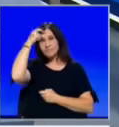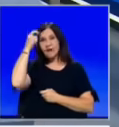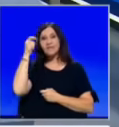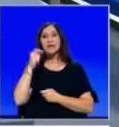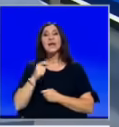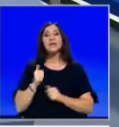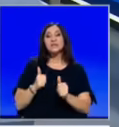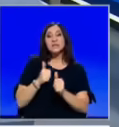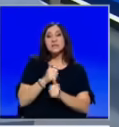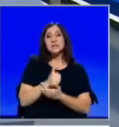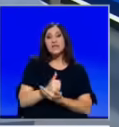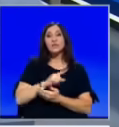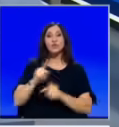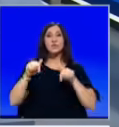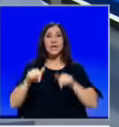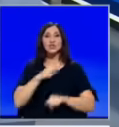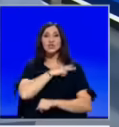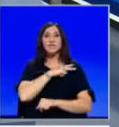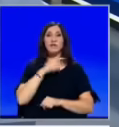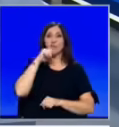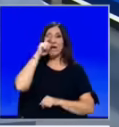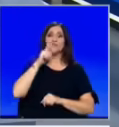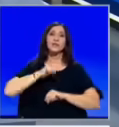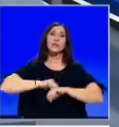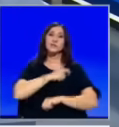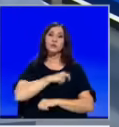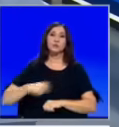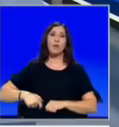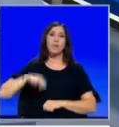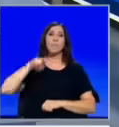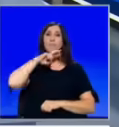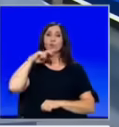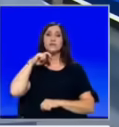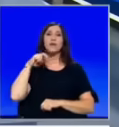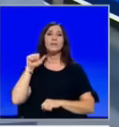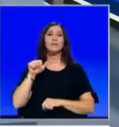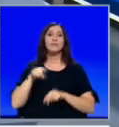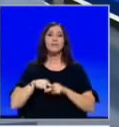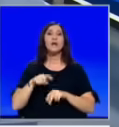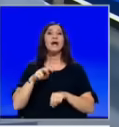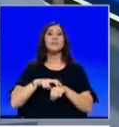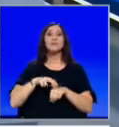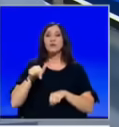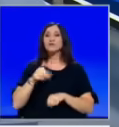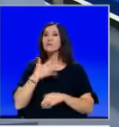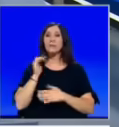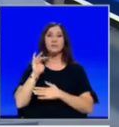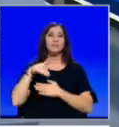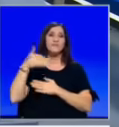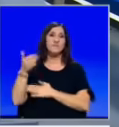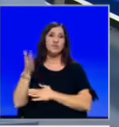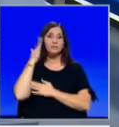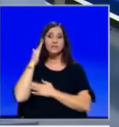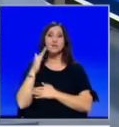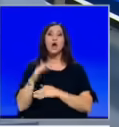застава досегашният шеф на главна дирекция Национална полиция Атанас Илков. Димитър Главчев няма да е външен министър, отстъпва поста